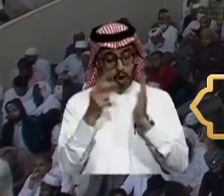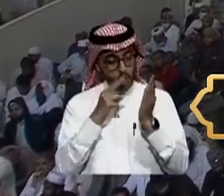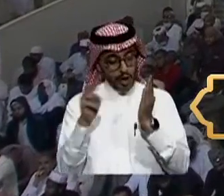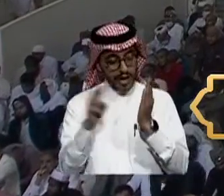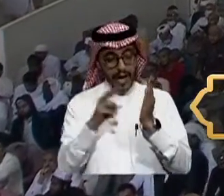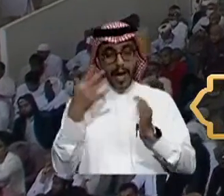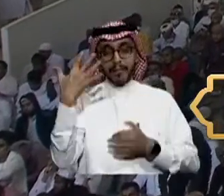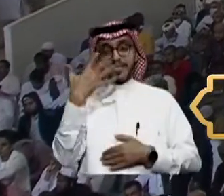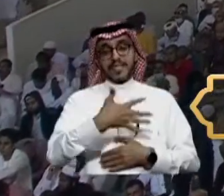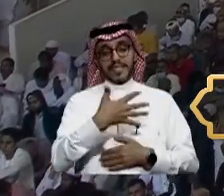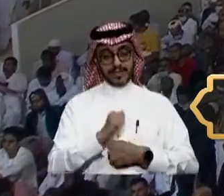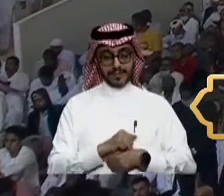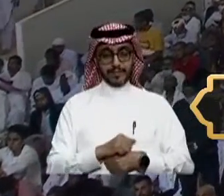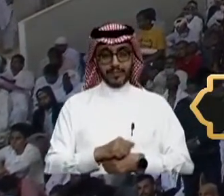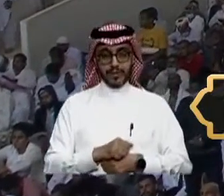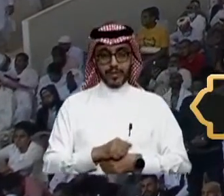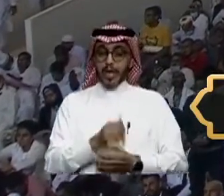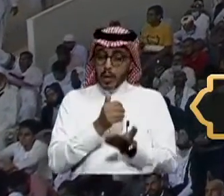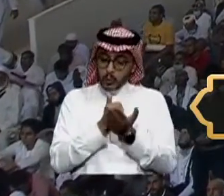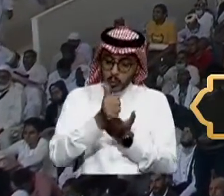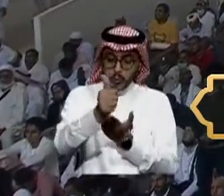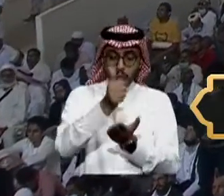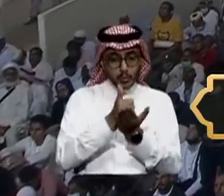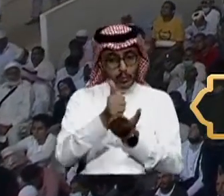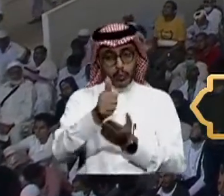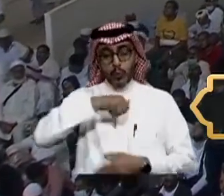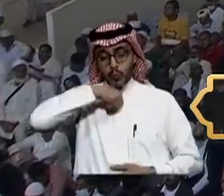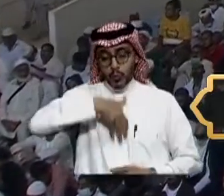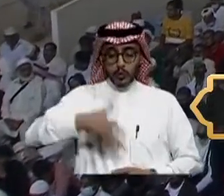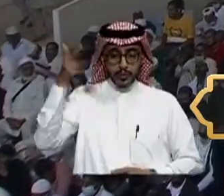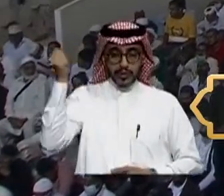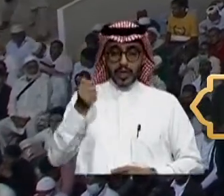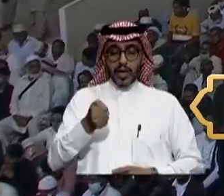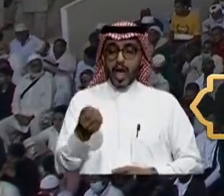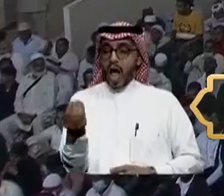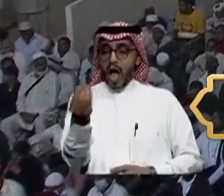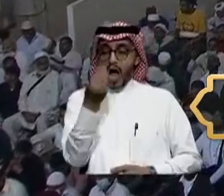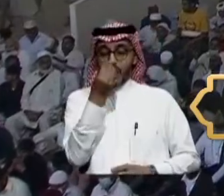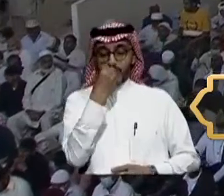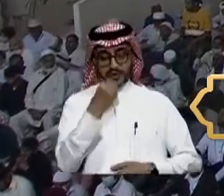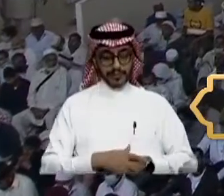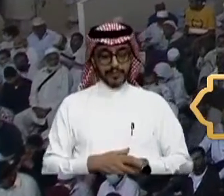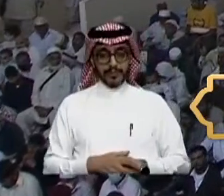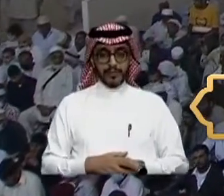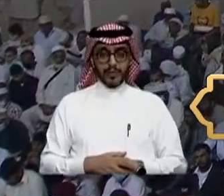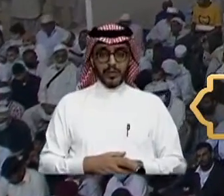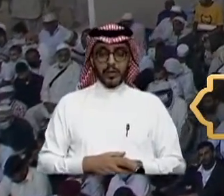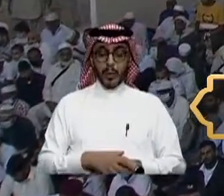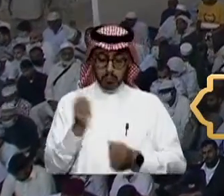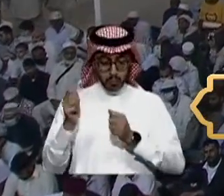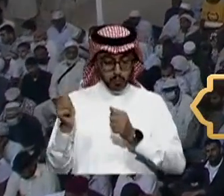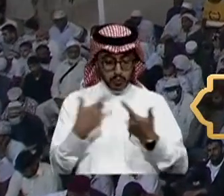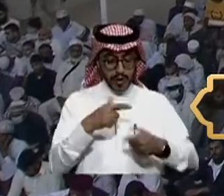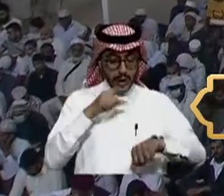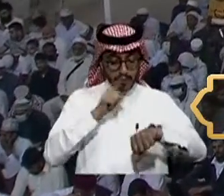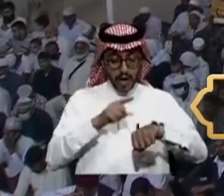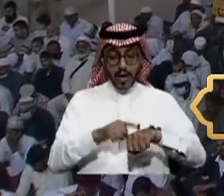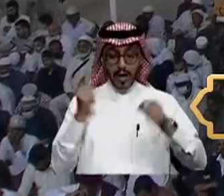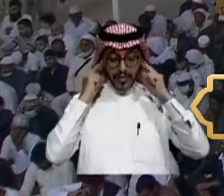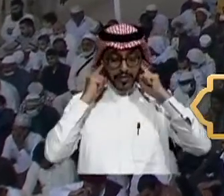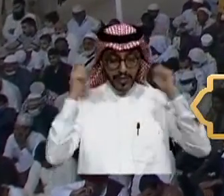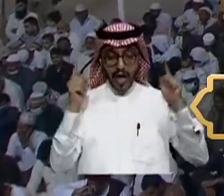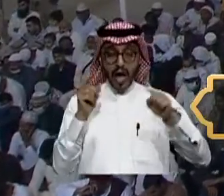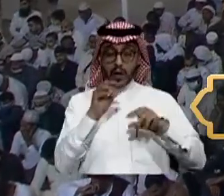ايه وكان من هديه صلى الله عليه وسلم في الفطر من الصوم انه يعجل الفطر